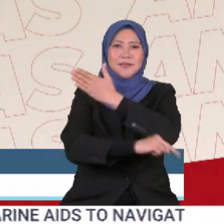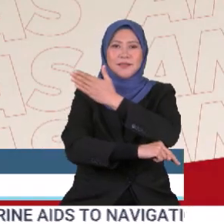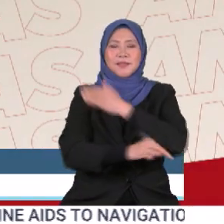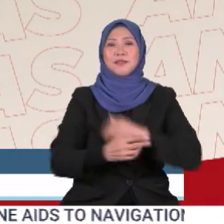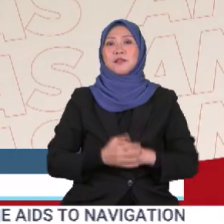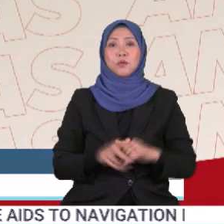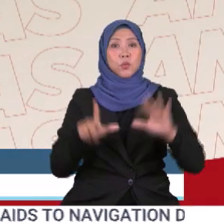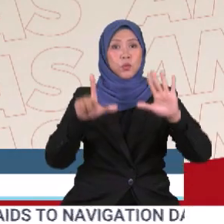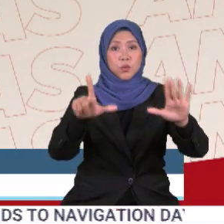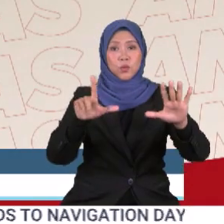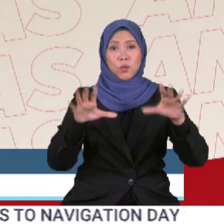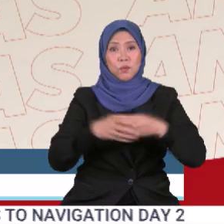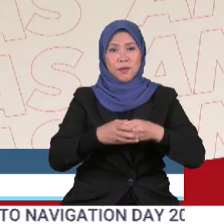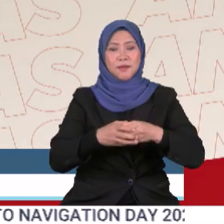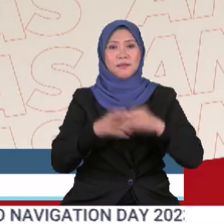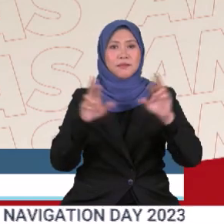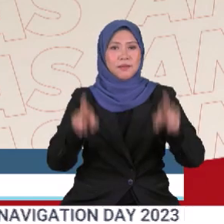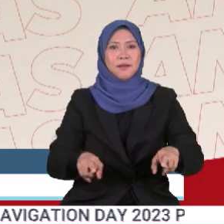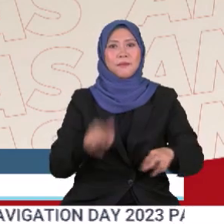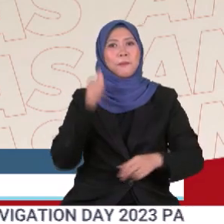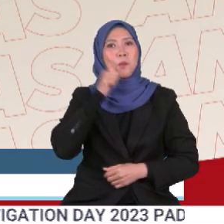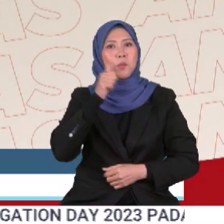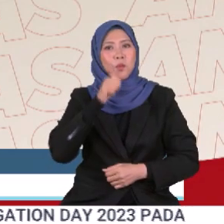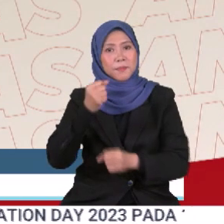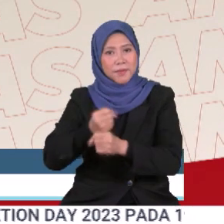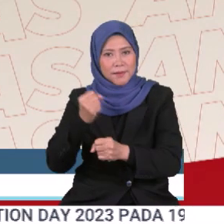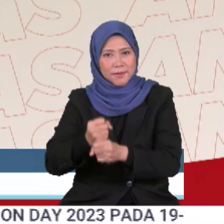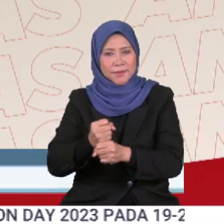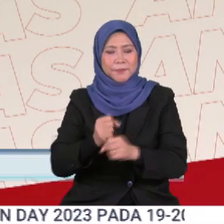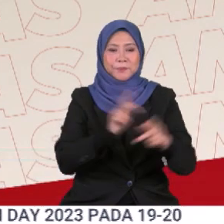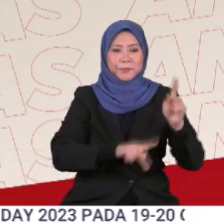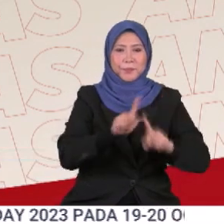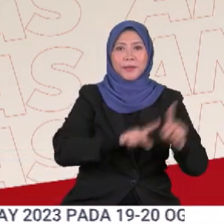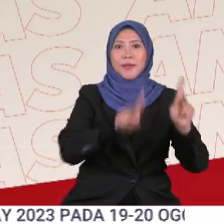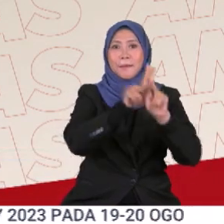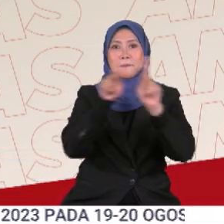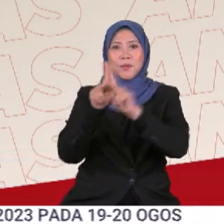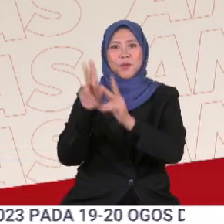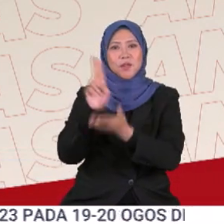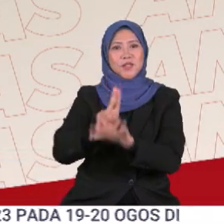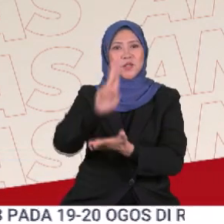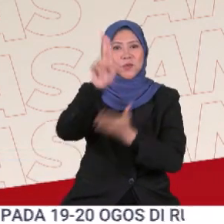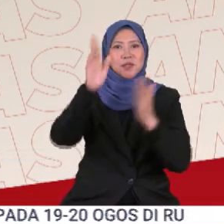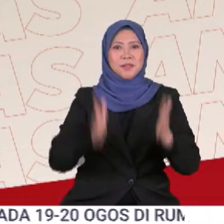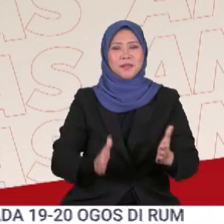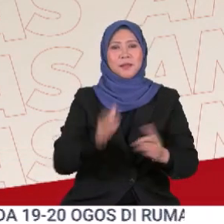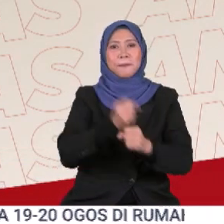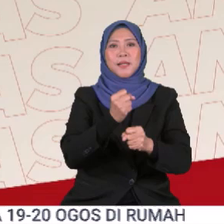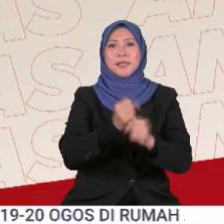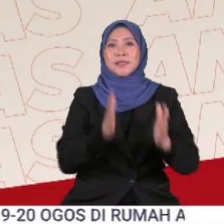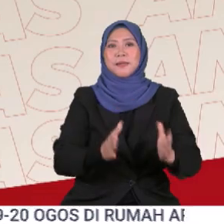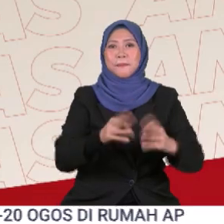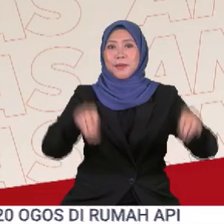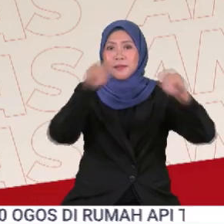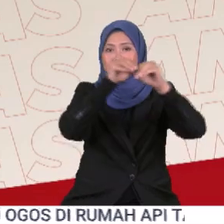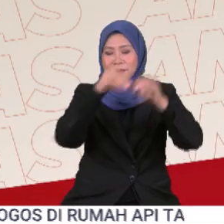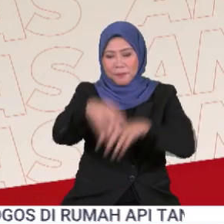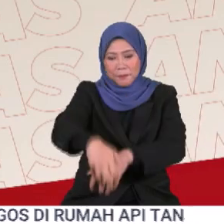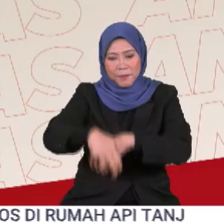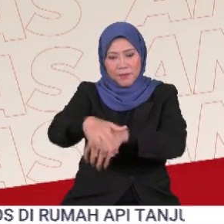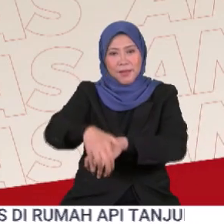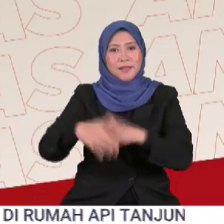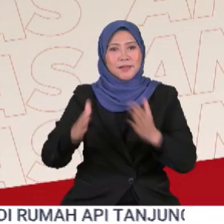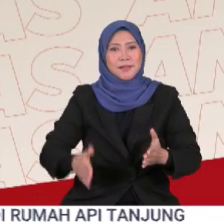Tujuh golongan Rakyat terdiri daripada wanita bekerja penduduk Kampung mahasiswa petugas masjid serta Pani